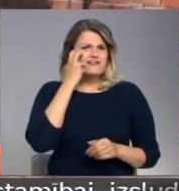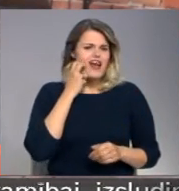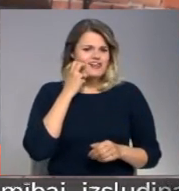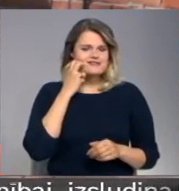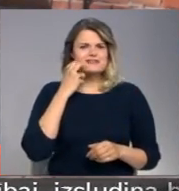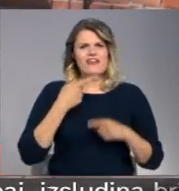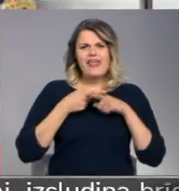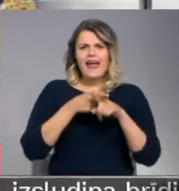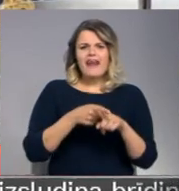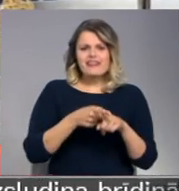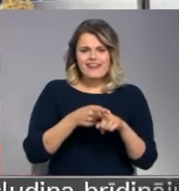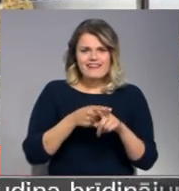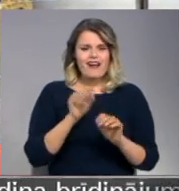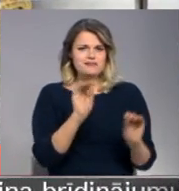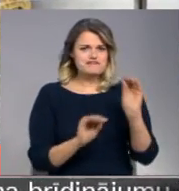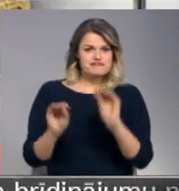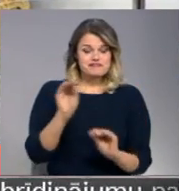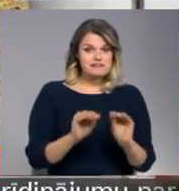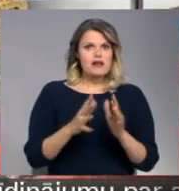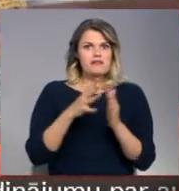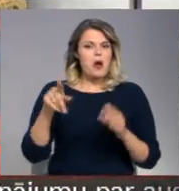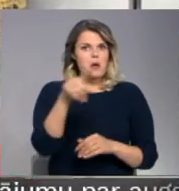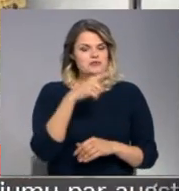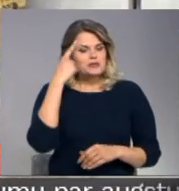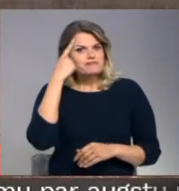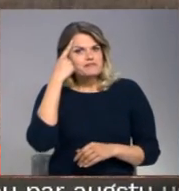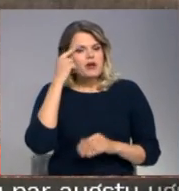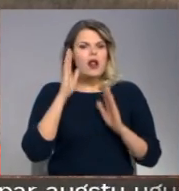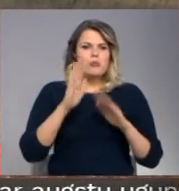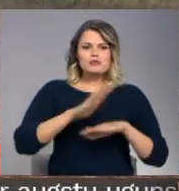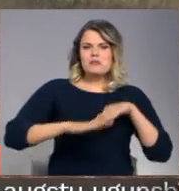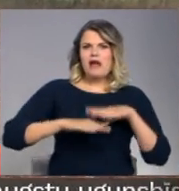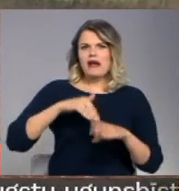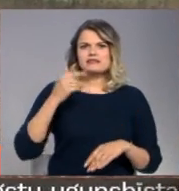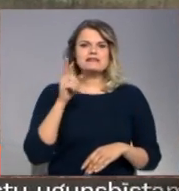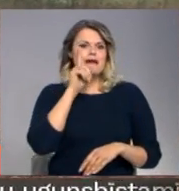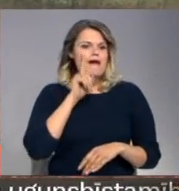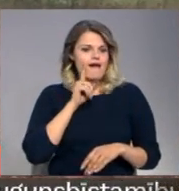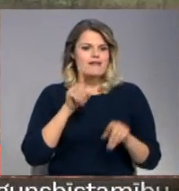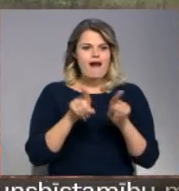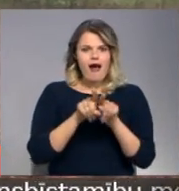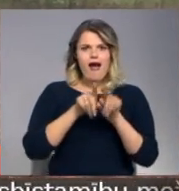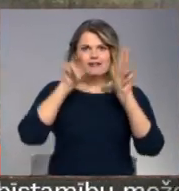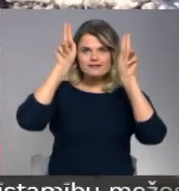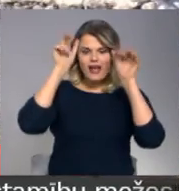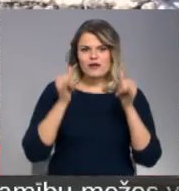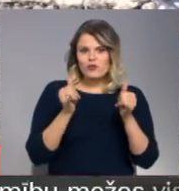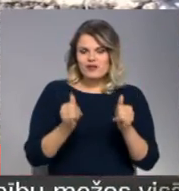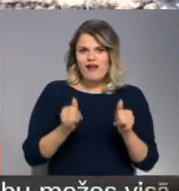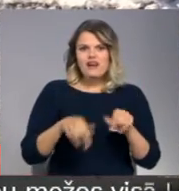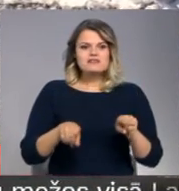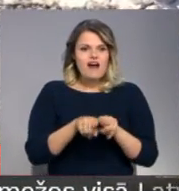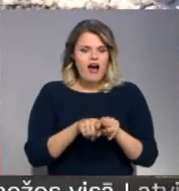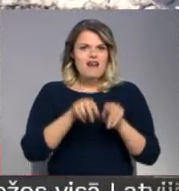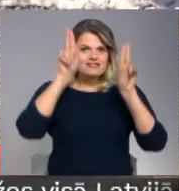nolietotām sadzīves mantām. Daudzi autori domājuši arī par figūru praktisko pielietojumu. Tā tapuši garaušu krēsli un